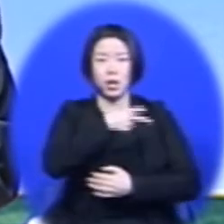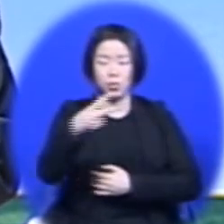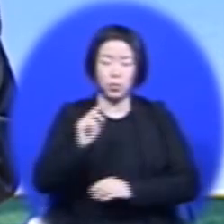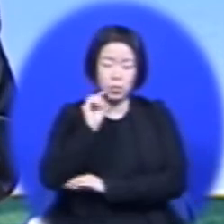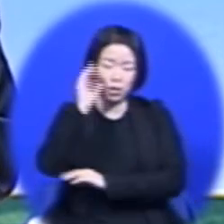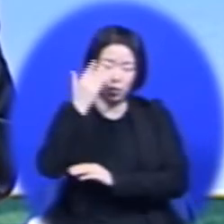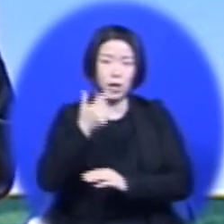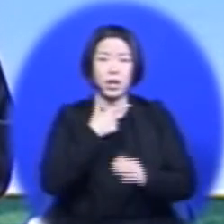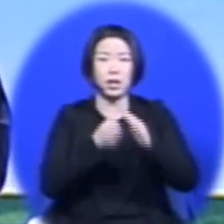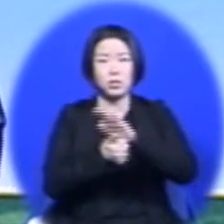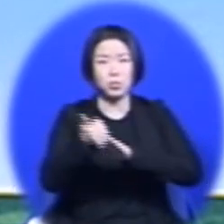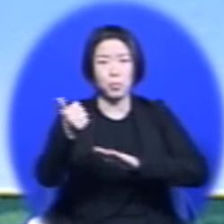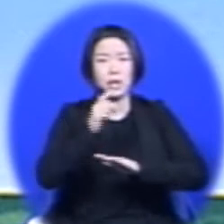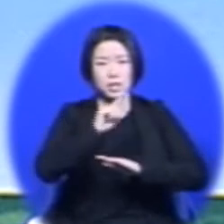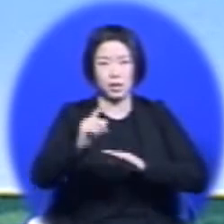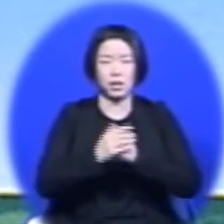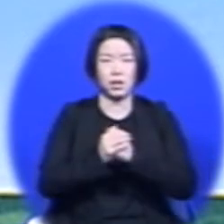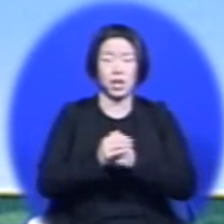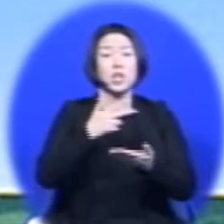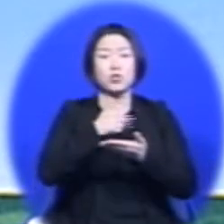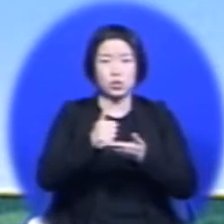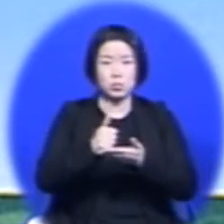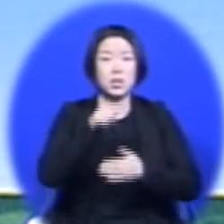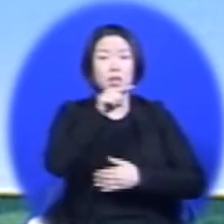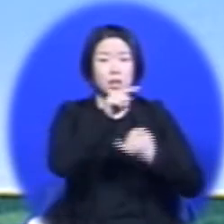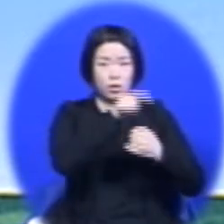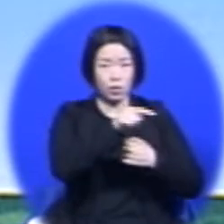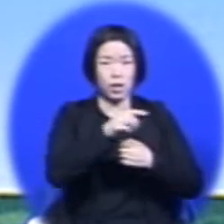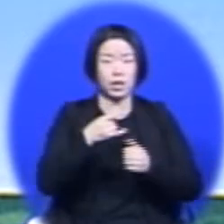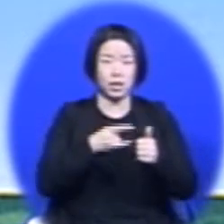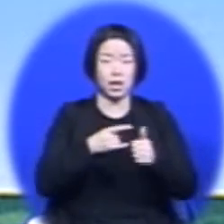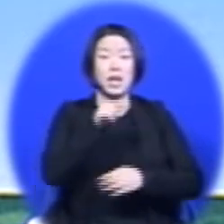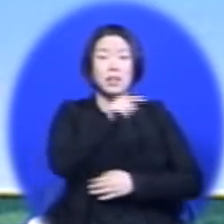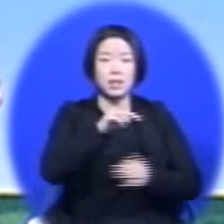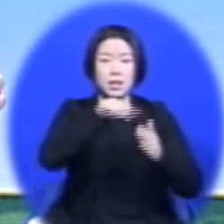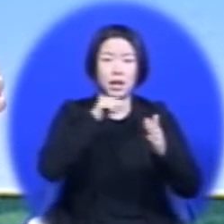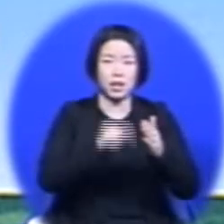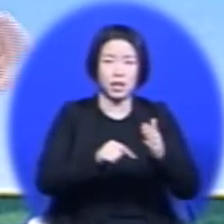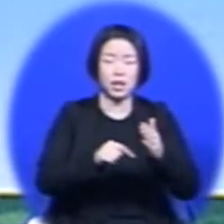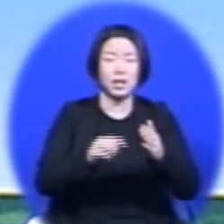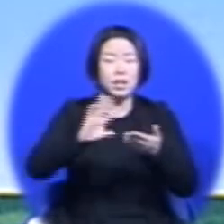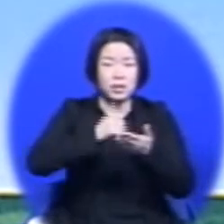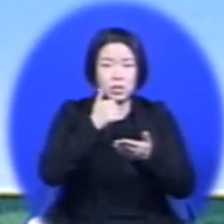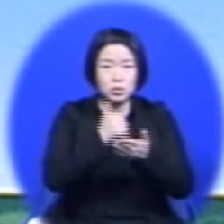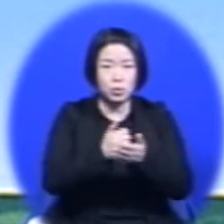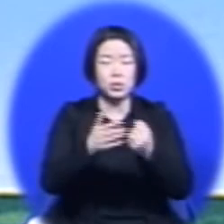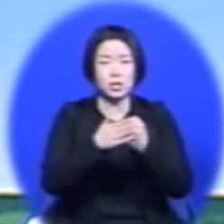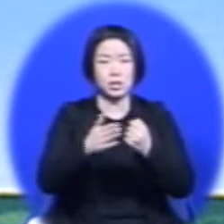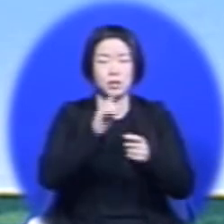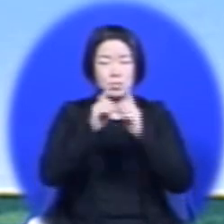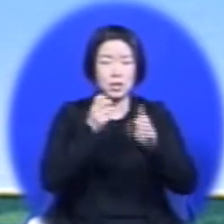영광의 소망이니라. 주님이 너에게 너희 안에 계신 그리스도시니 이 말씀을 전하라고